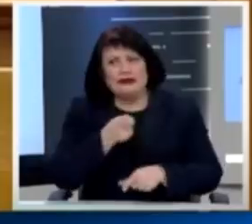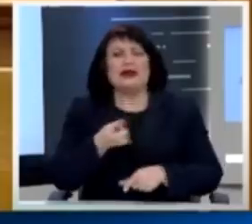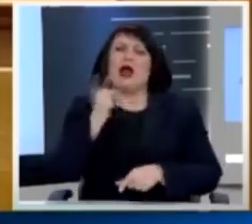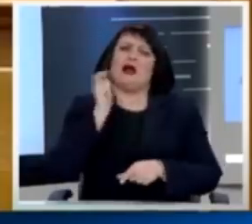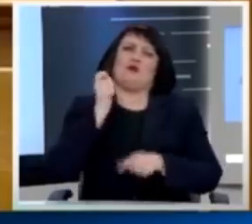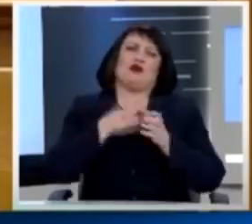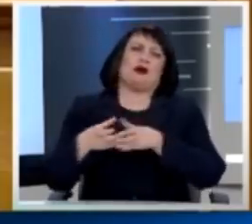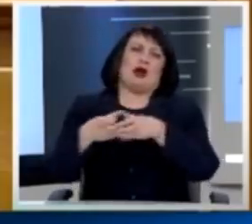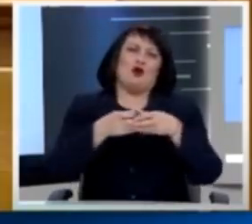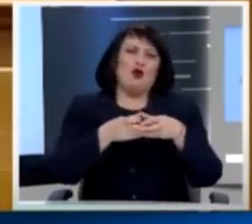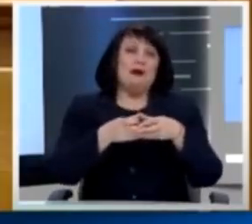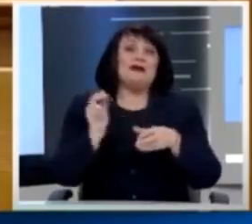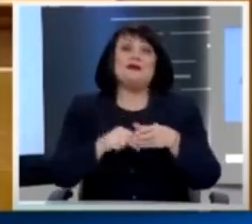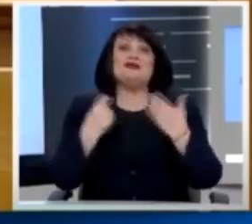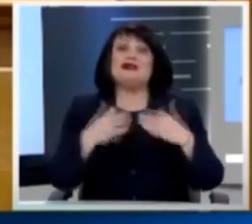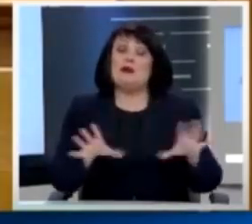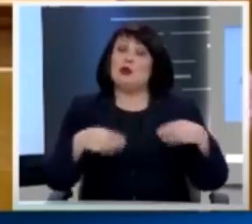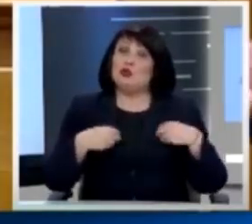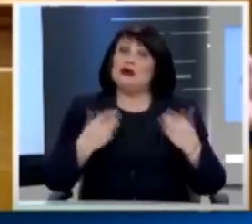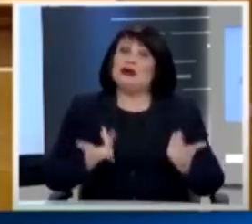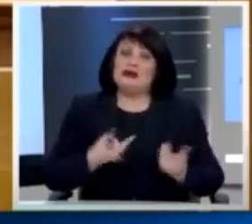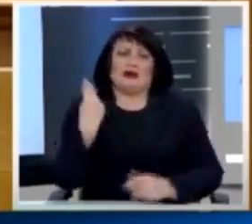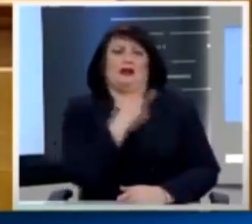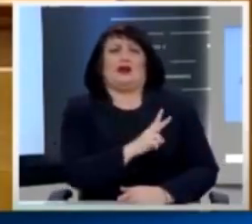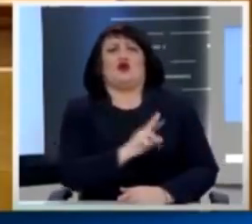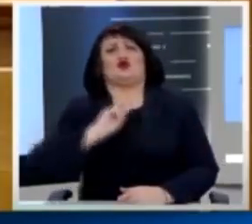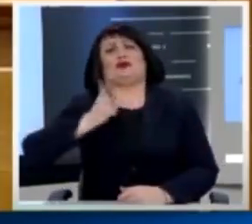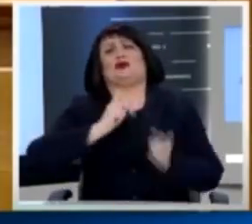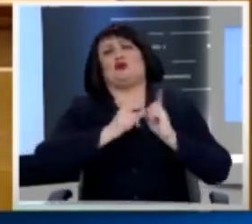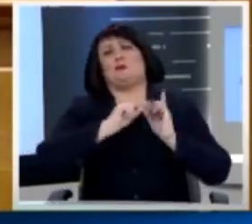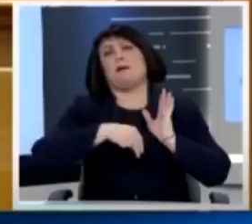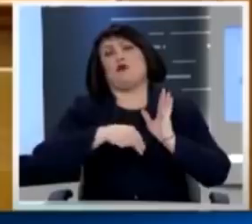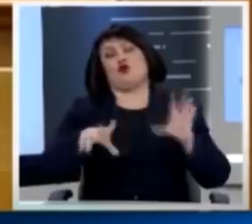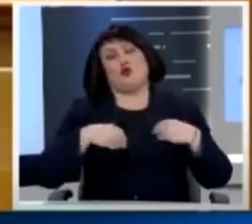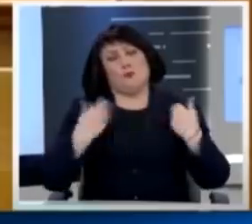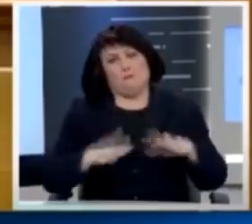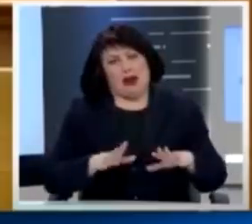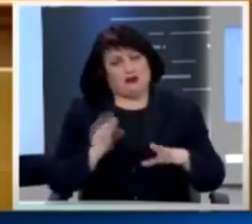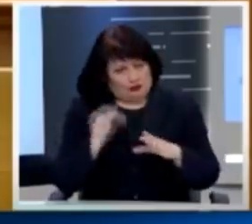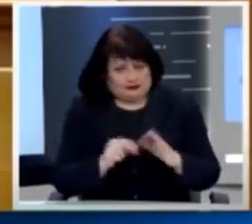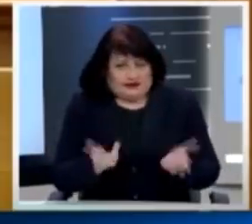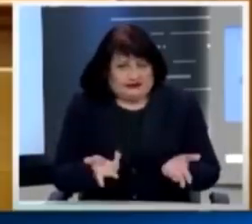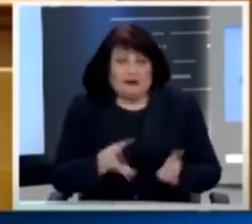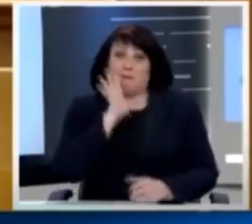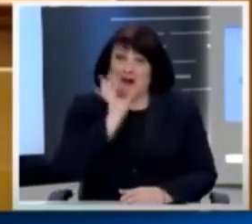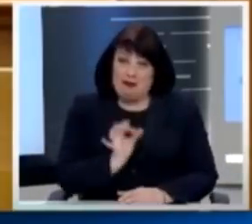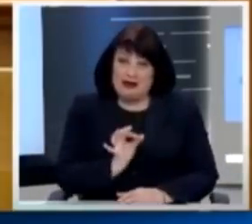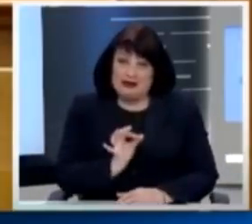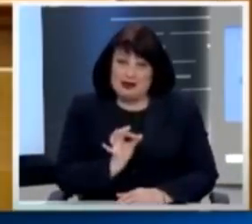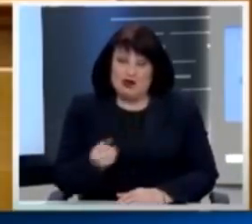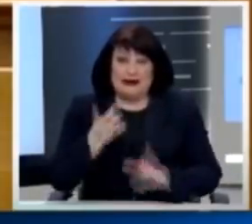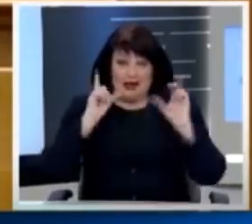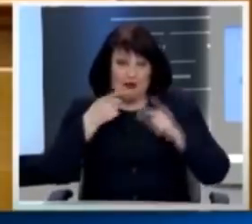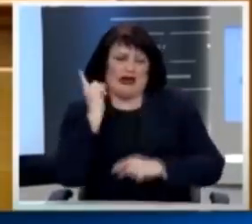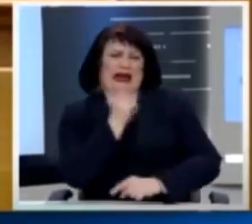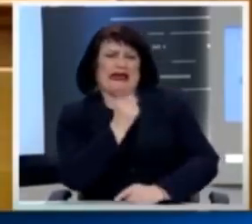τα άλλα κόμματα, ψήφισαν και αποδέχτηκαν το δικό σας τρίτο μνημόνιο. Στην πραγματικότητα, η κριτική της